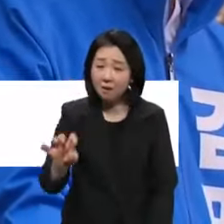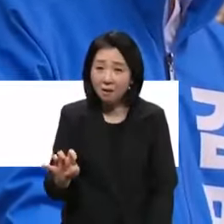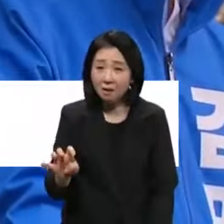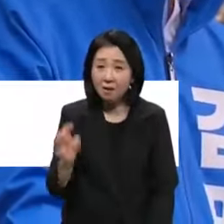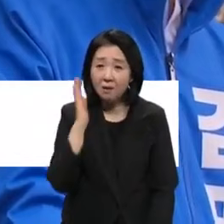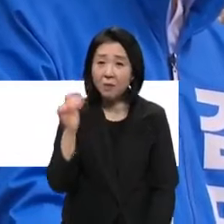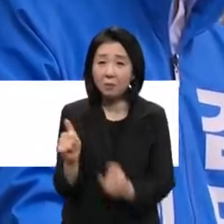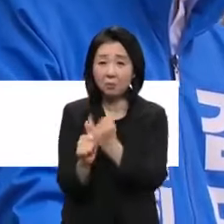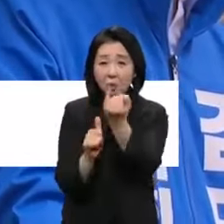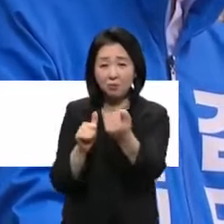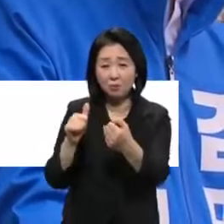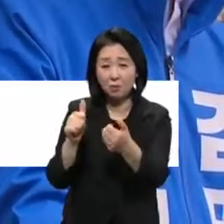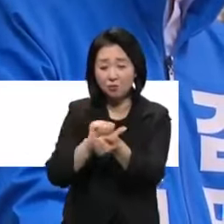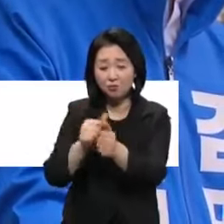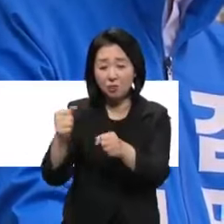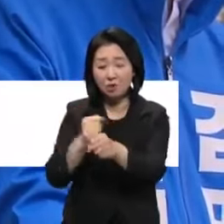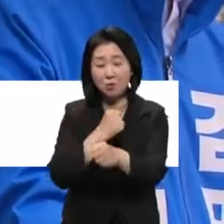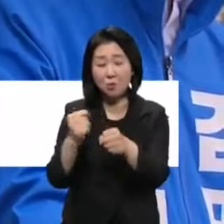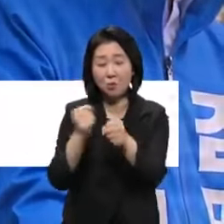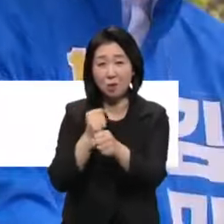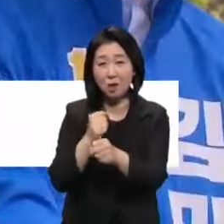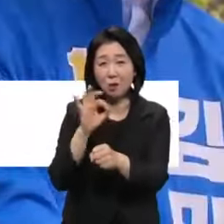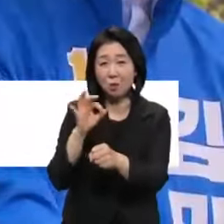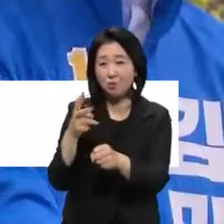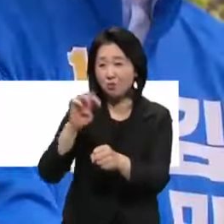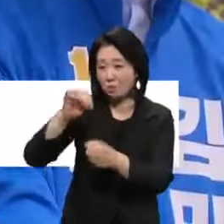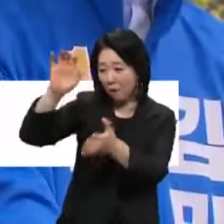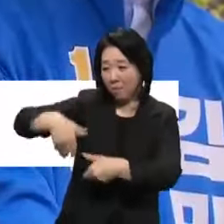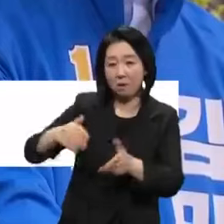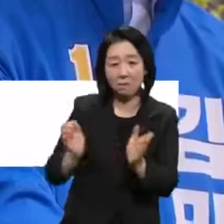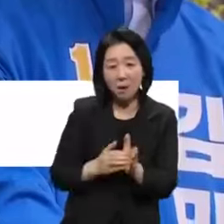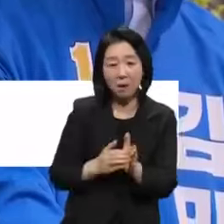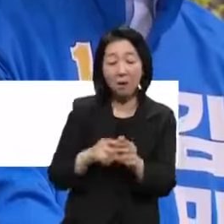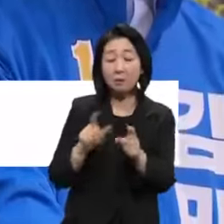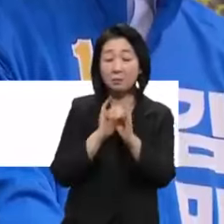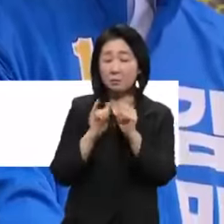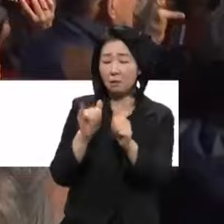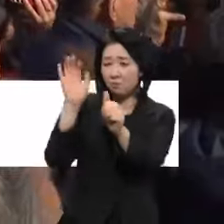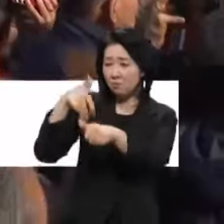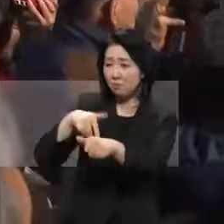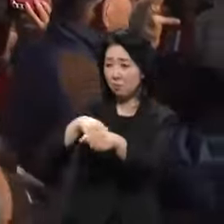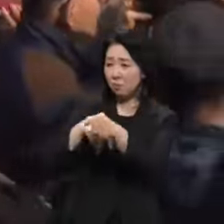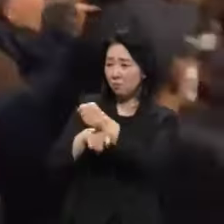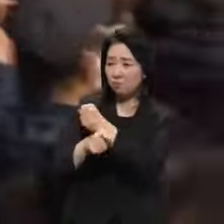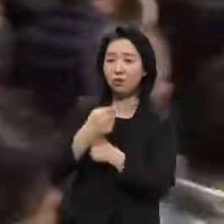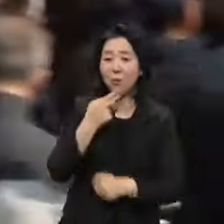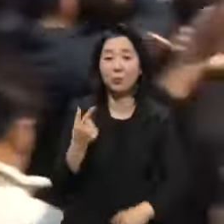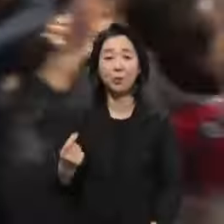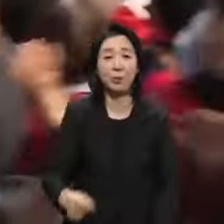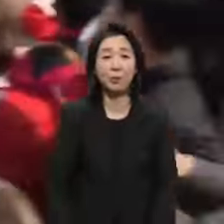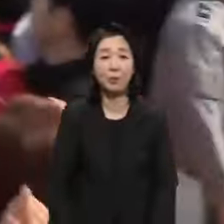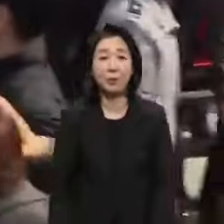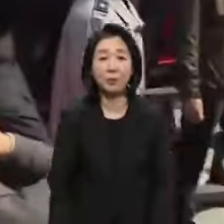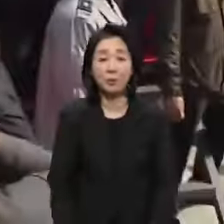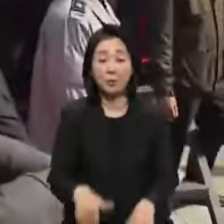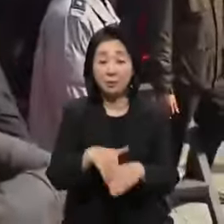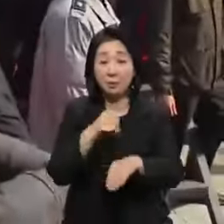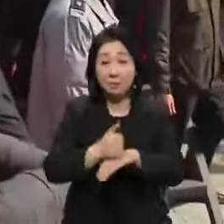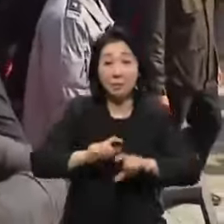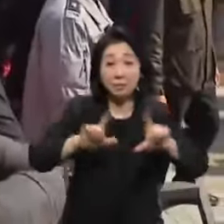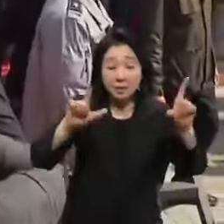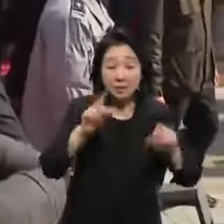부인이 주가 조작으로 돈을 수십억을 벌었다. 특정인에 대해서는 수사조차도 하지 않더라. 선거운동 마지막 날인 오늘